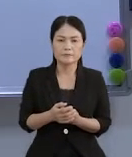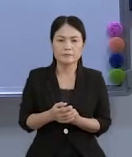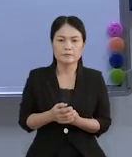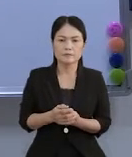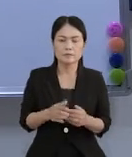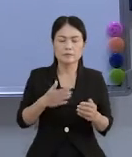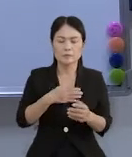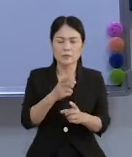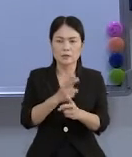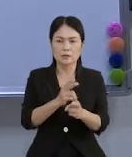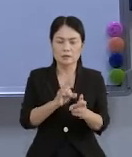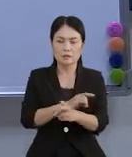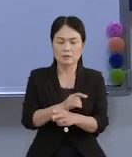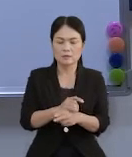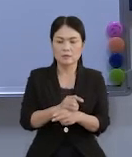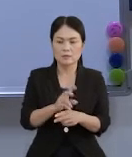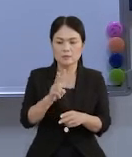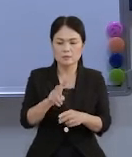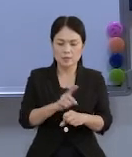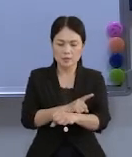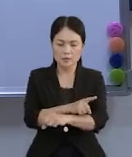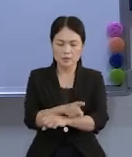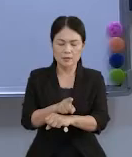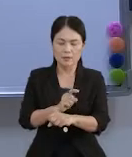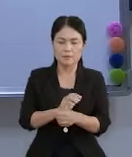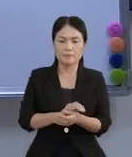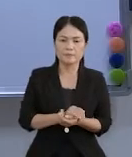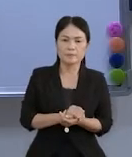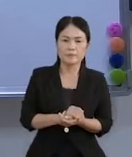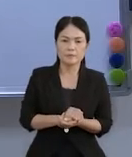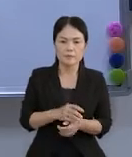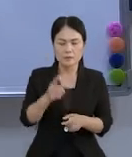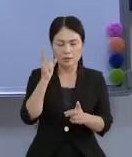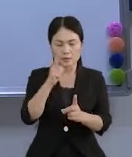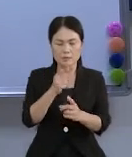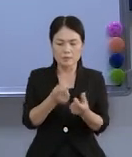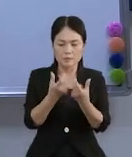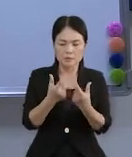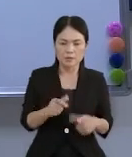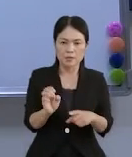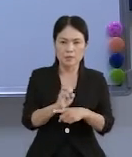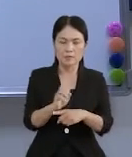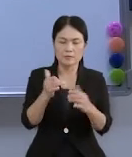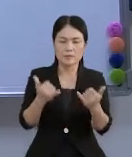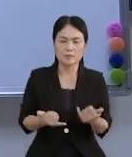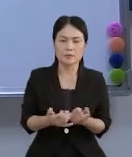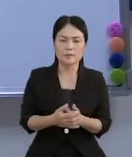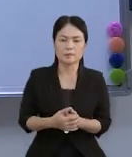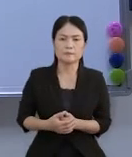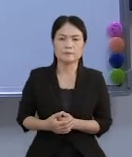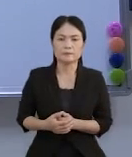tỏ chân nhạc rưu tục về lại con pi nỉ tí chà đậm bấy đó sai chầm nọt nỉ